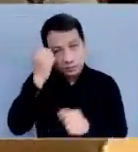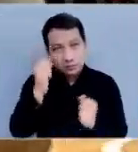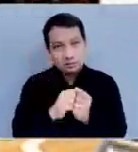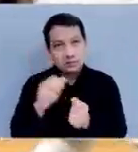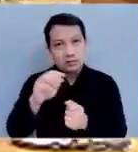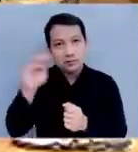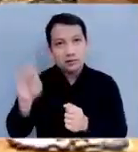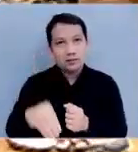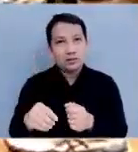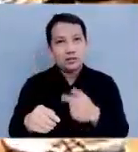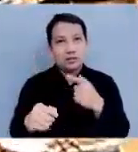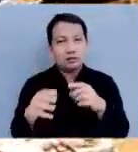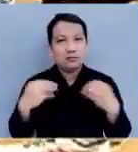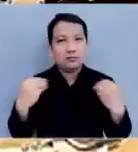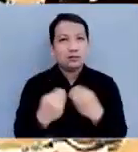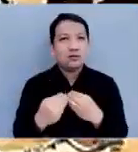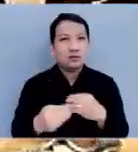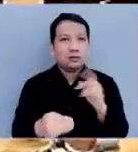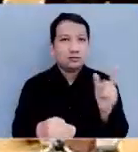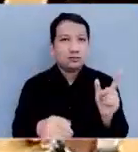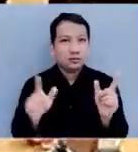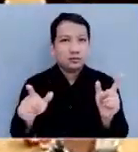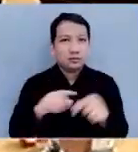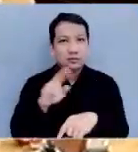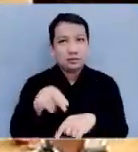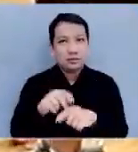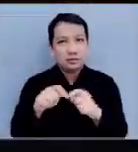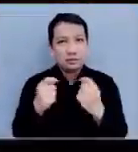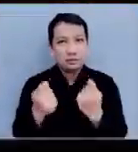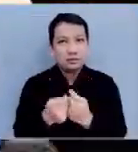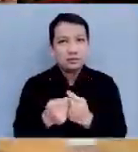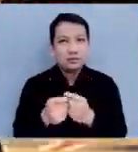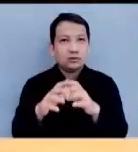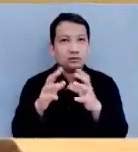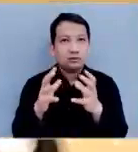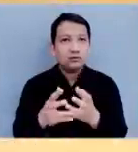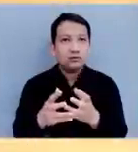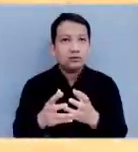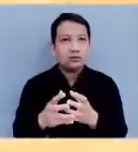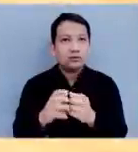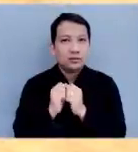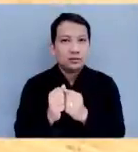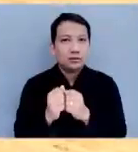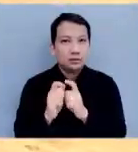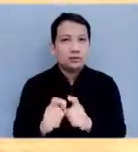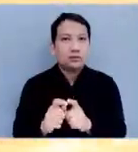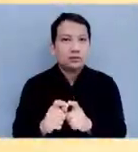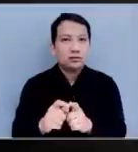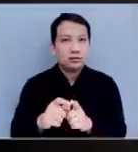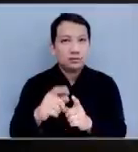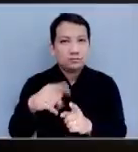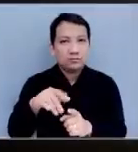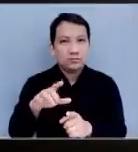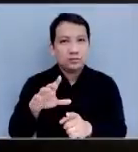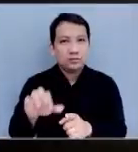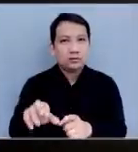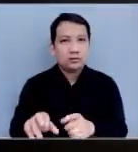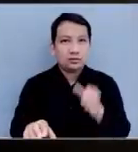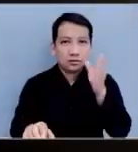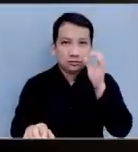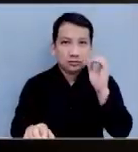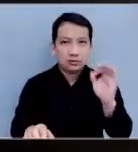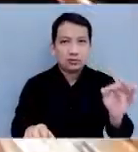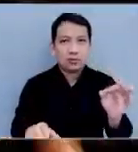ang karamihan sa mga miyembro ng 20-man pool ng national team para sa World Cup. Sumama na rin sina Bobby Ray Parks Jr., Calvin Oftana